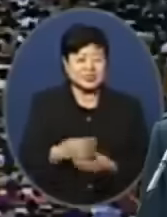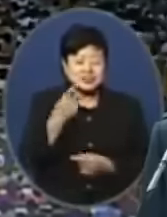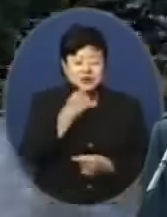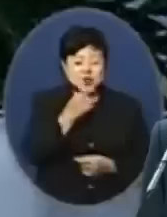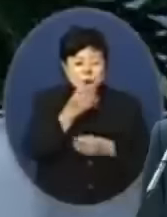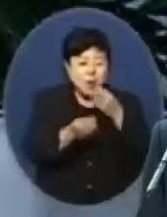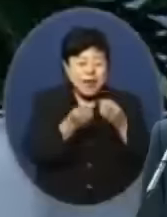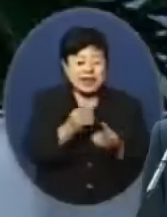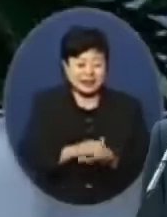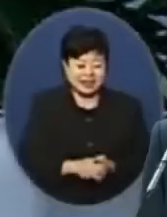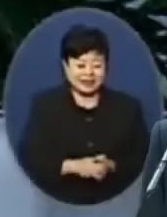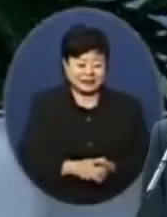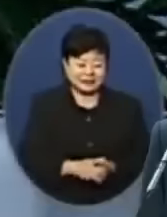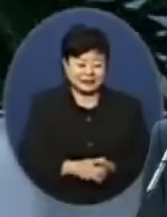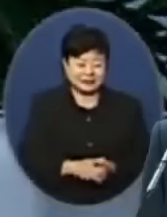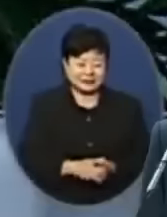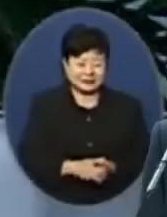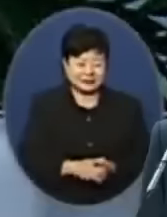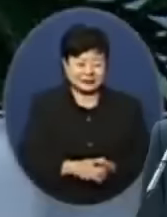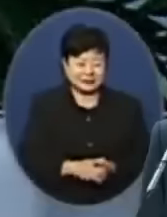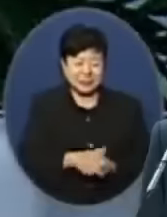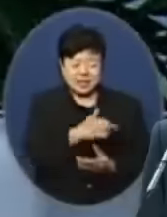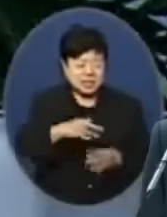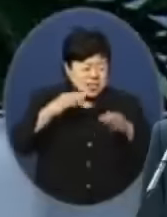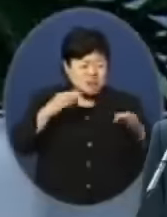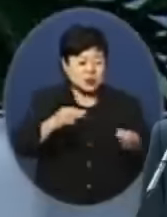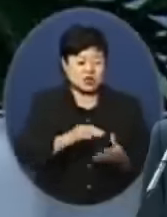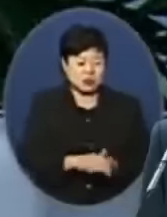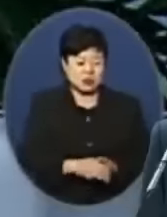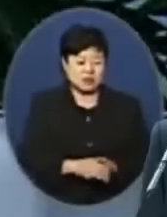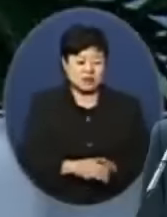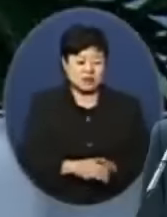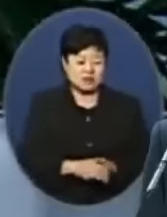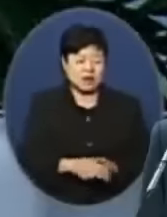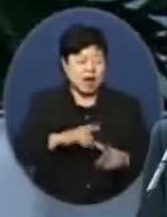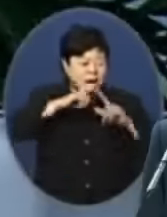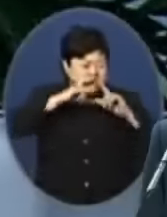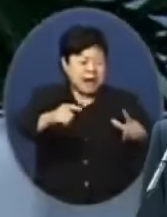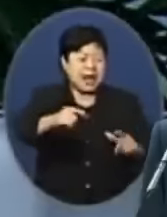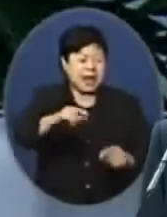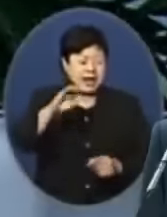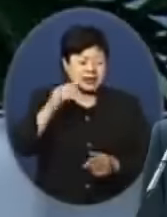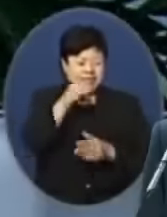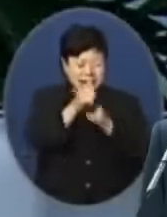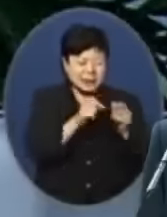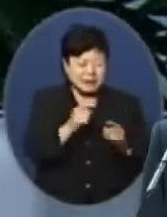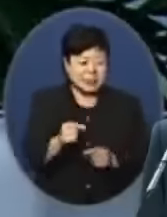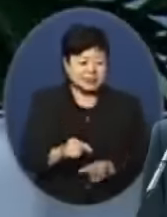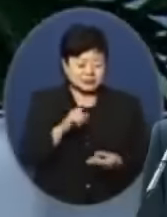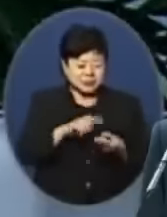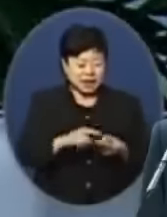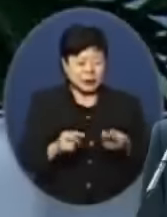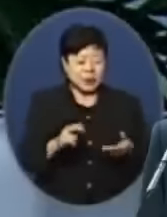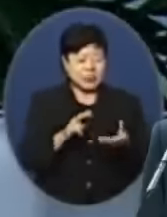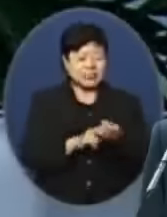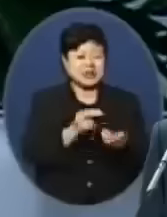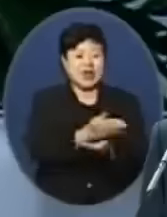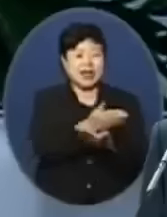입술로 고백을 하되 큰 소리로 말을 해야 하나님 그 말씀을 통해서 기적을 해야